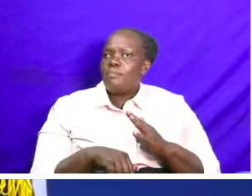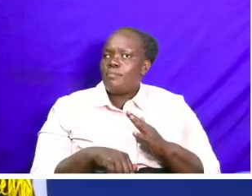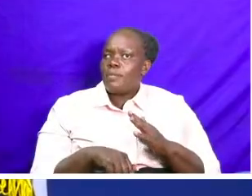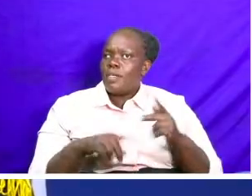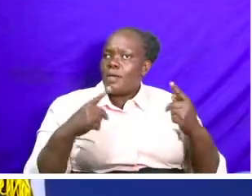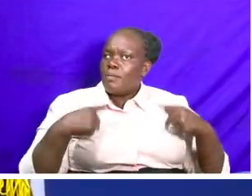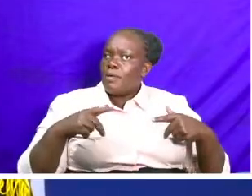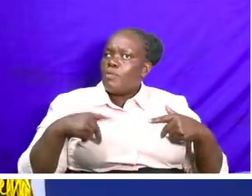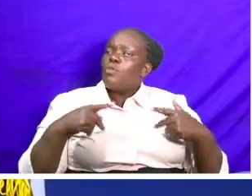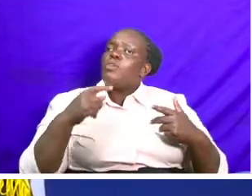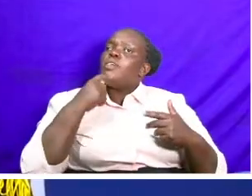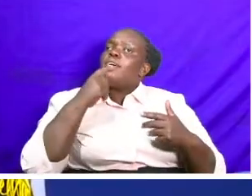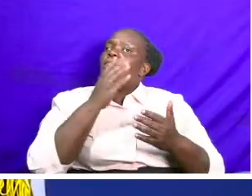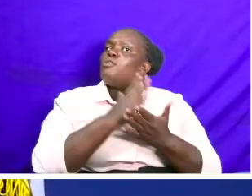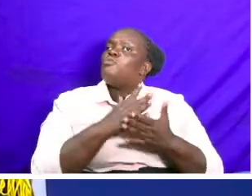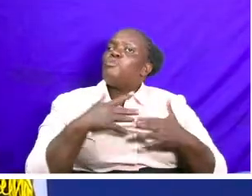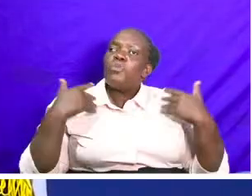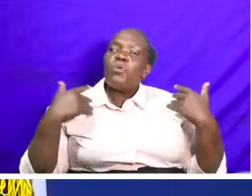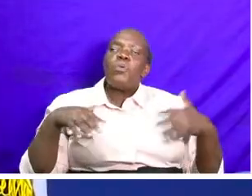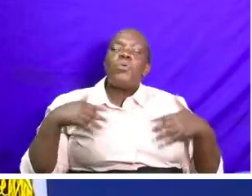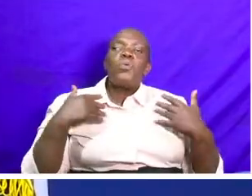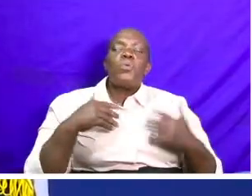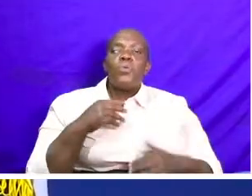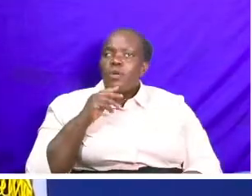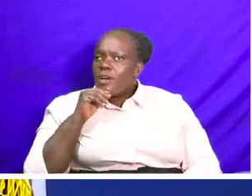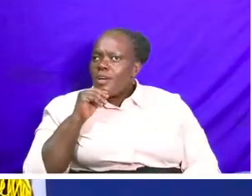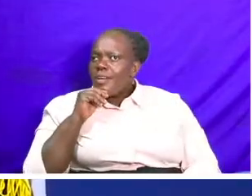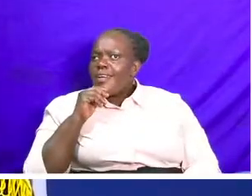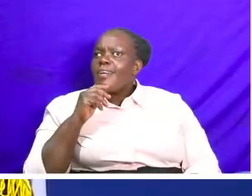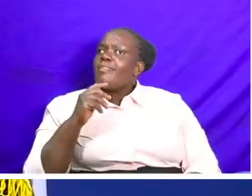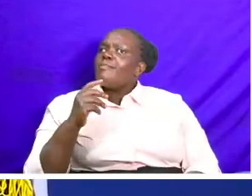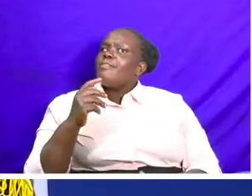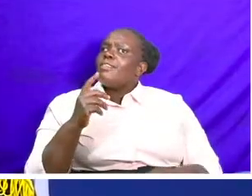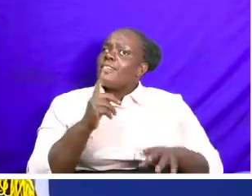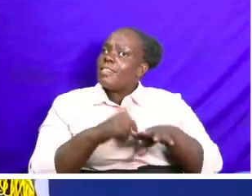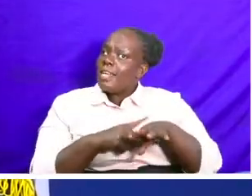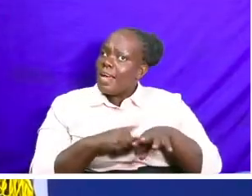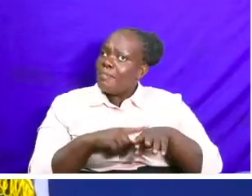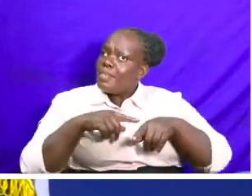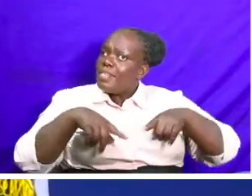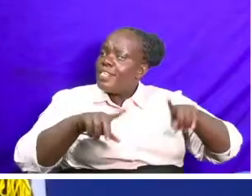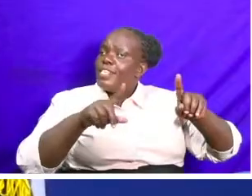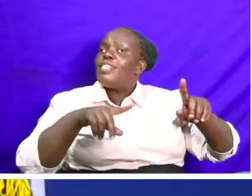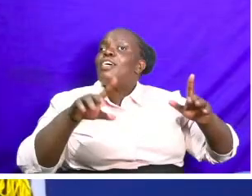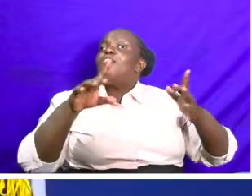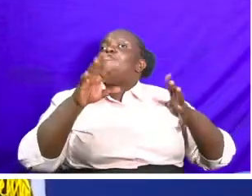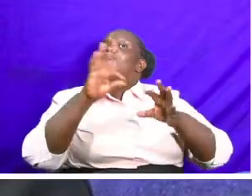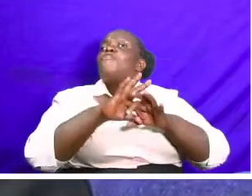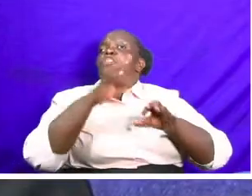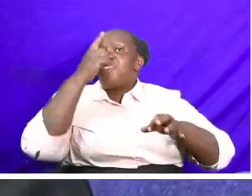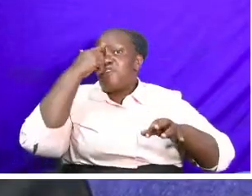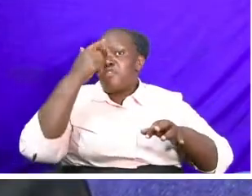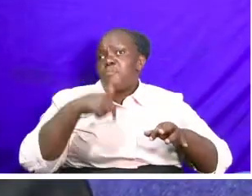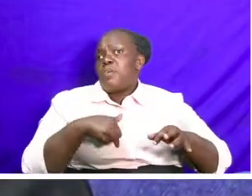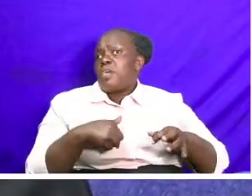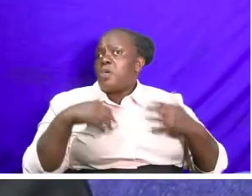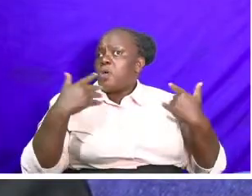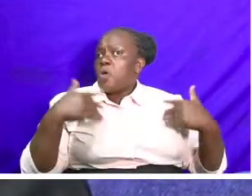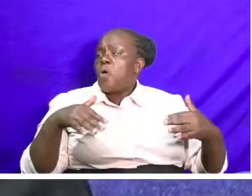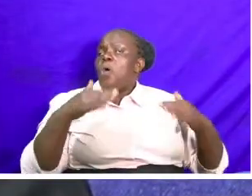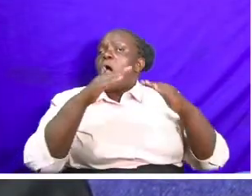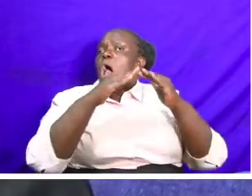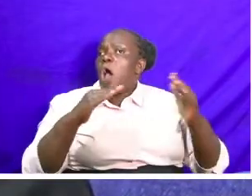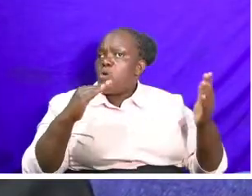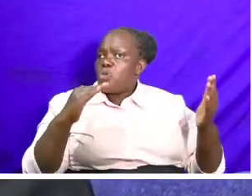kuna watu wamekuwa wakisema kwamba eti wakati wao wenyewe watachaguliwa, hizi nyumba ambazo